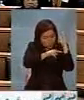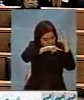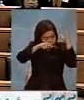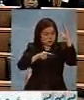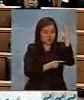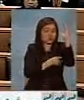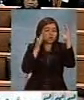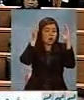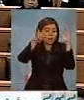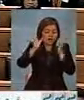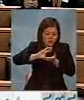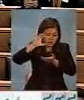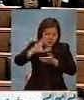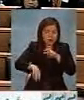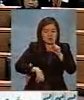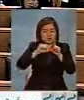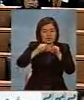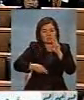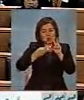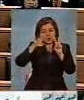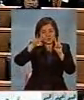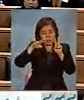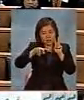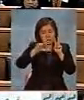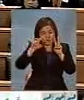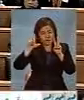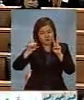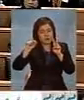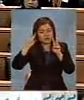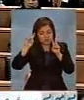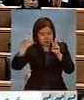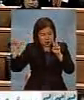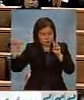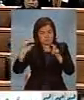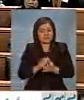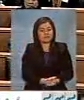ซางบ 124,327 ล้าน